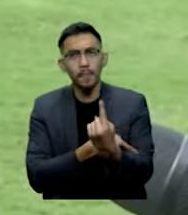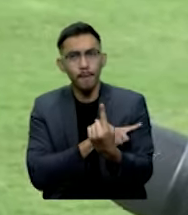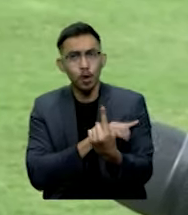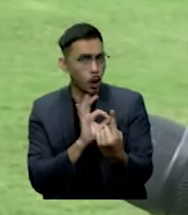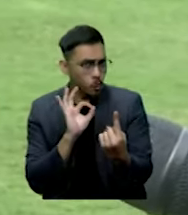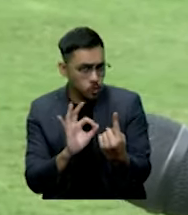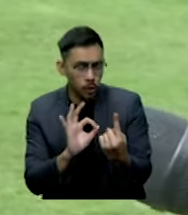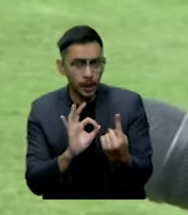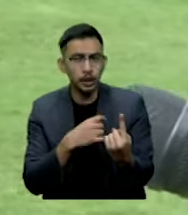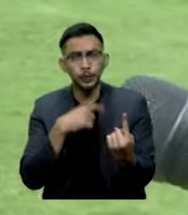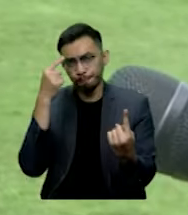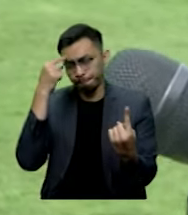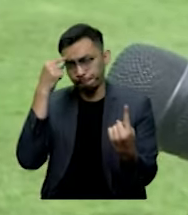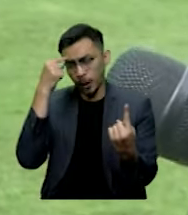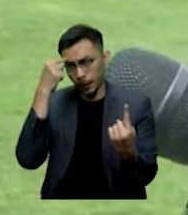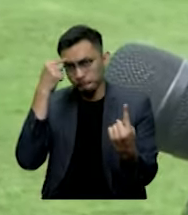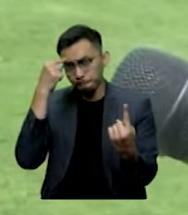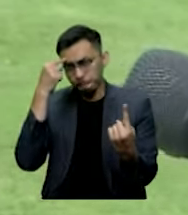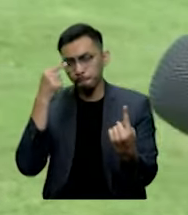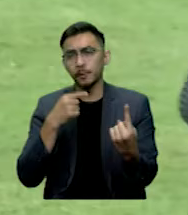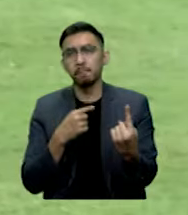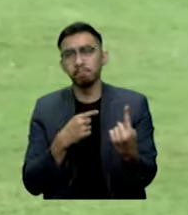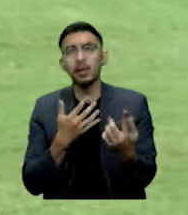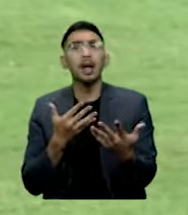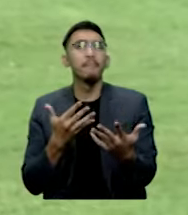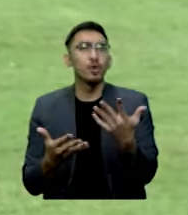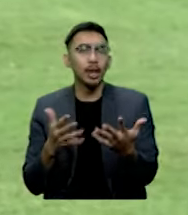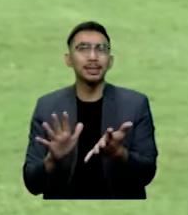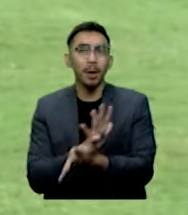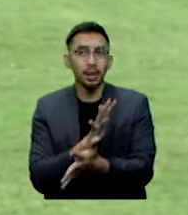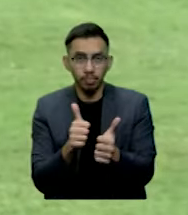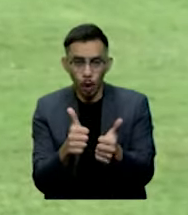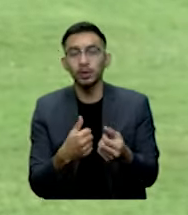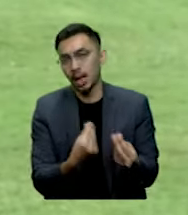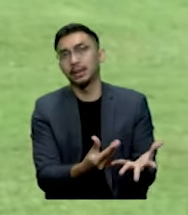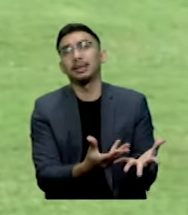pikir saya akan memberikan kesempatan besar.